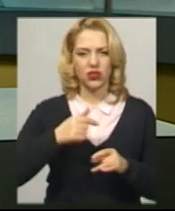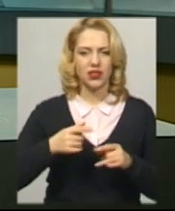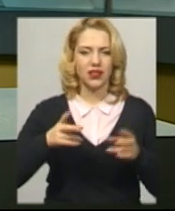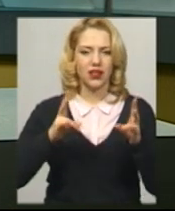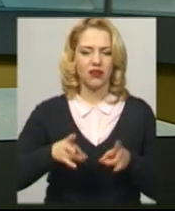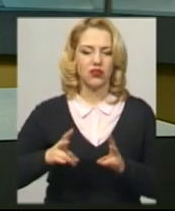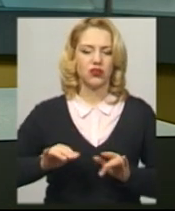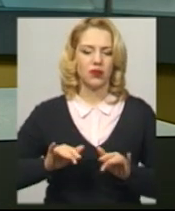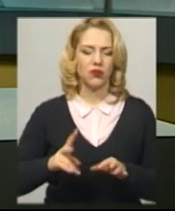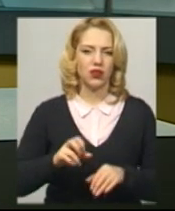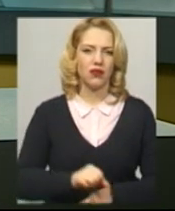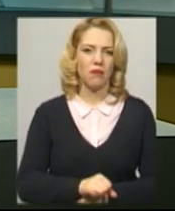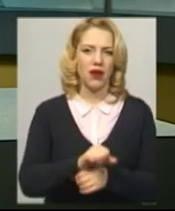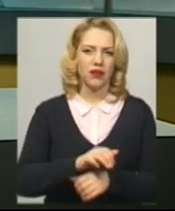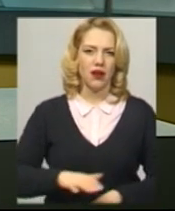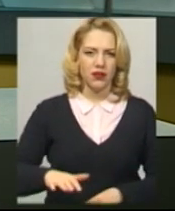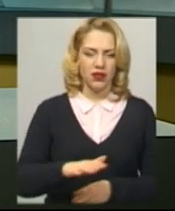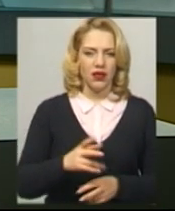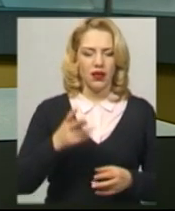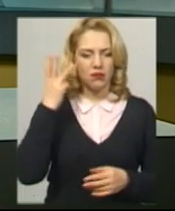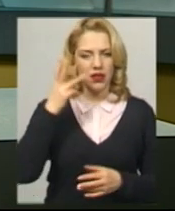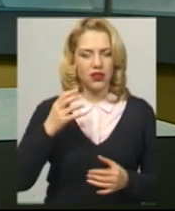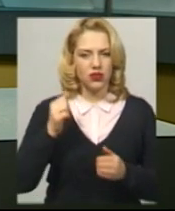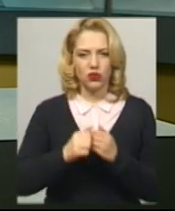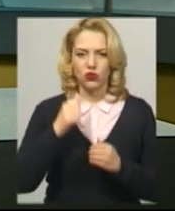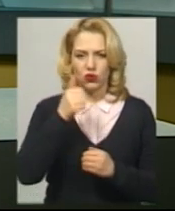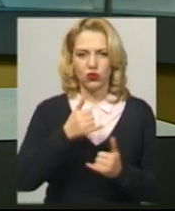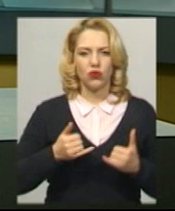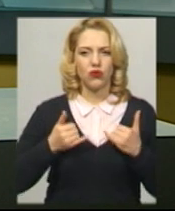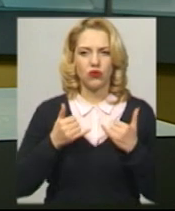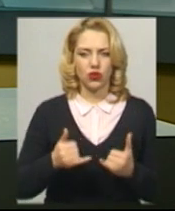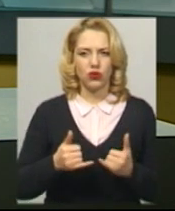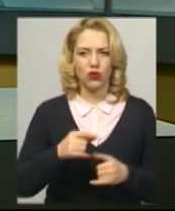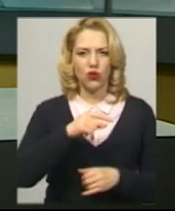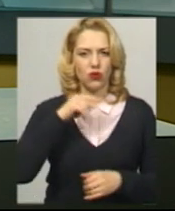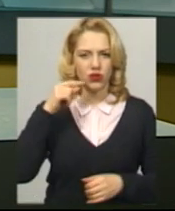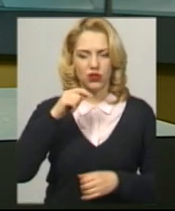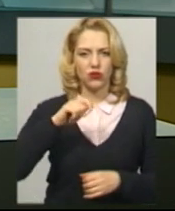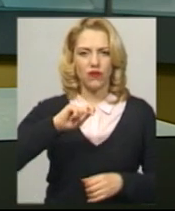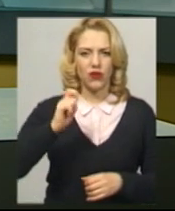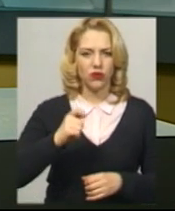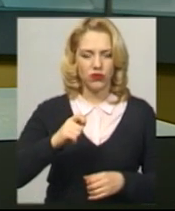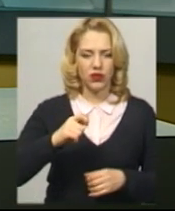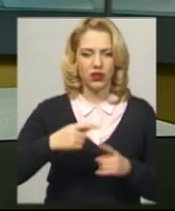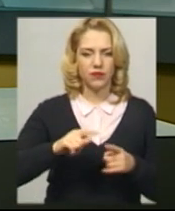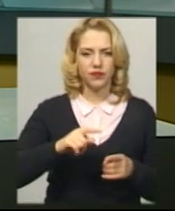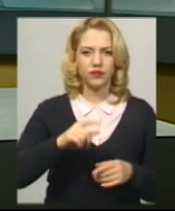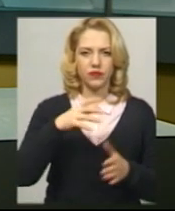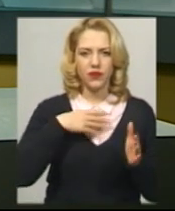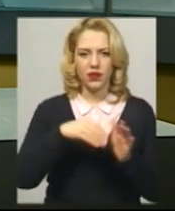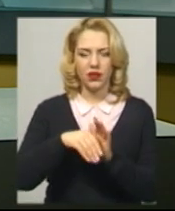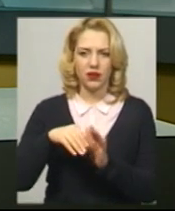Майдані. Хмельницький щороку вшановує загиблих Героїв Небесної Сотні та російсько-української війни, каже міський голова Олександр